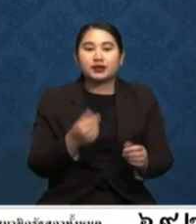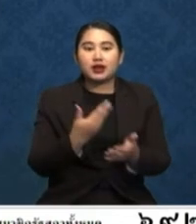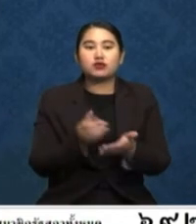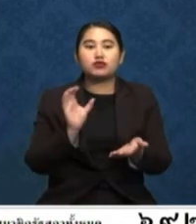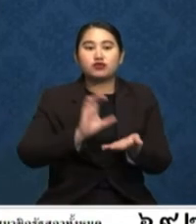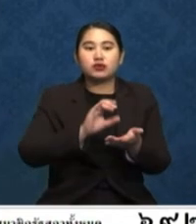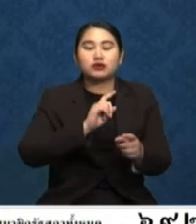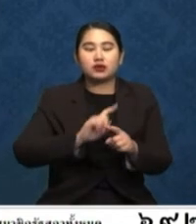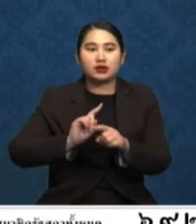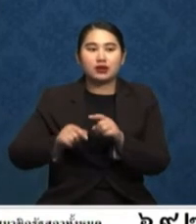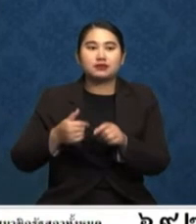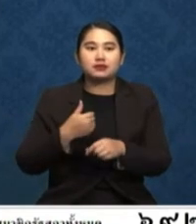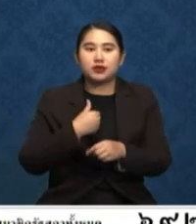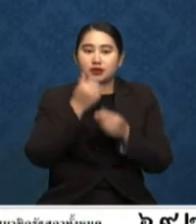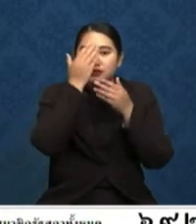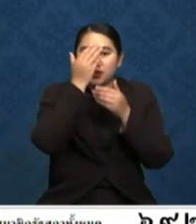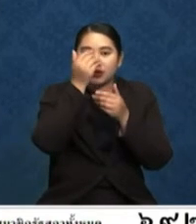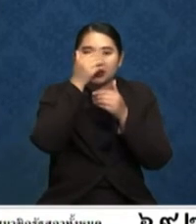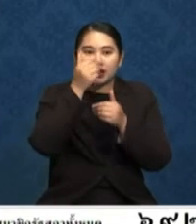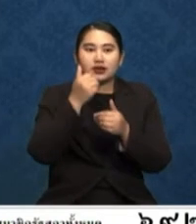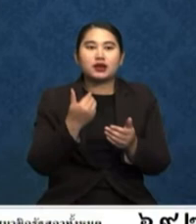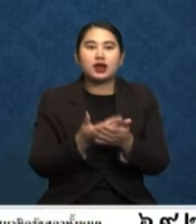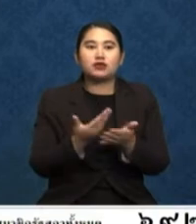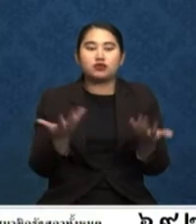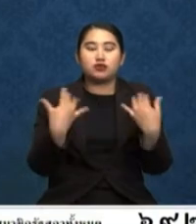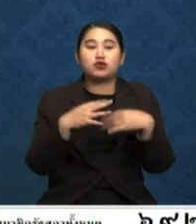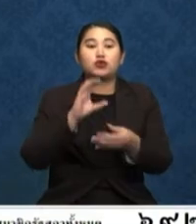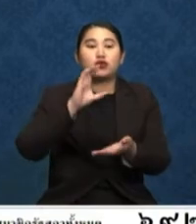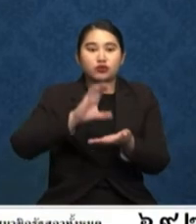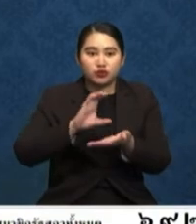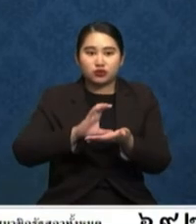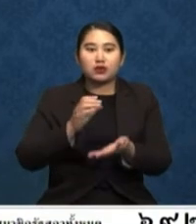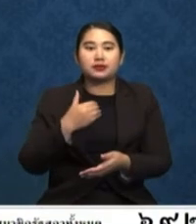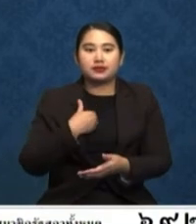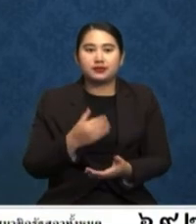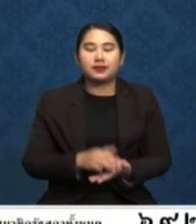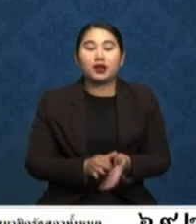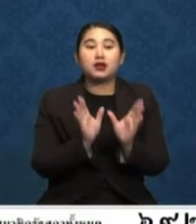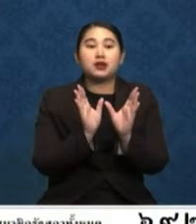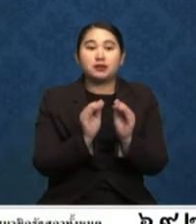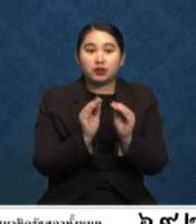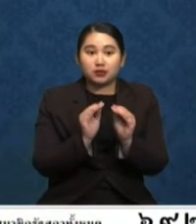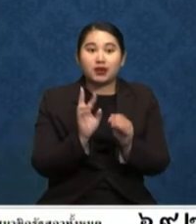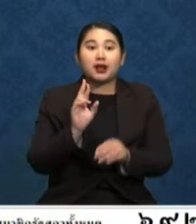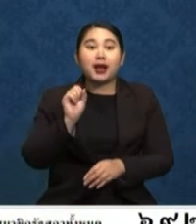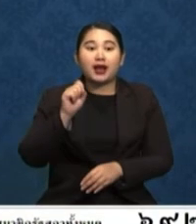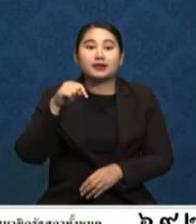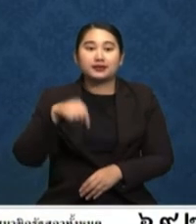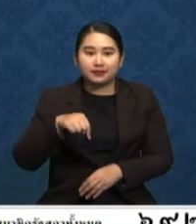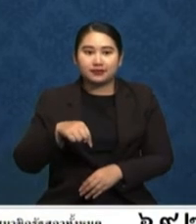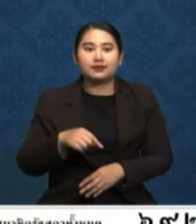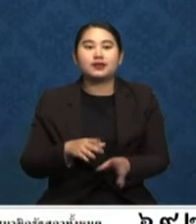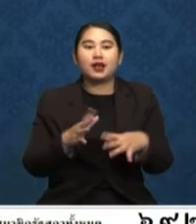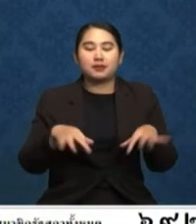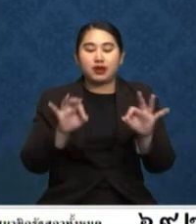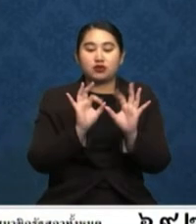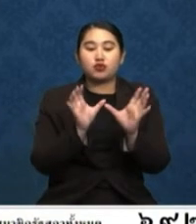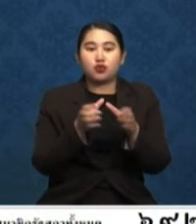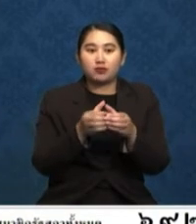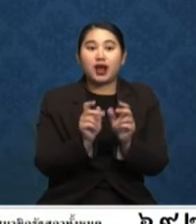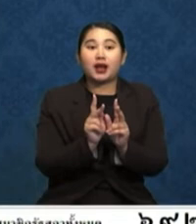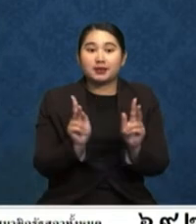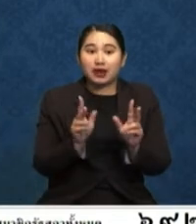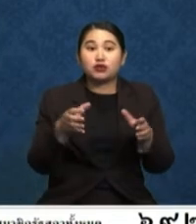ลงทุนจากประเทศนี้สนใจเข้าร่วมลงทุนและที่ประชุมสภาแห่งนี้ล่ะค่ะก็ได้ตั้งกรรมาธิการ